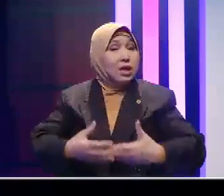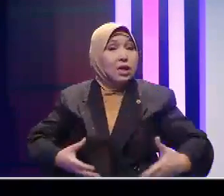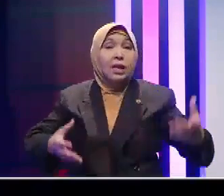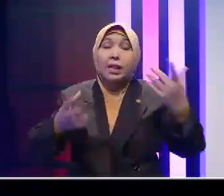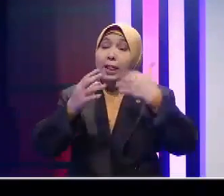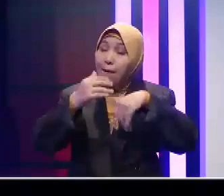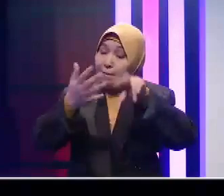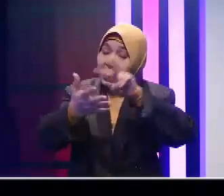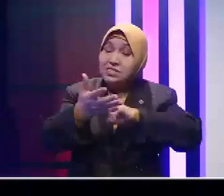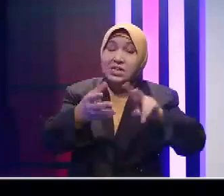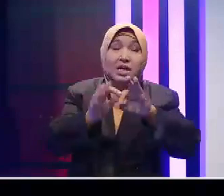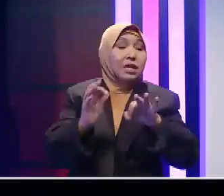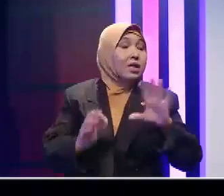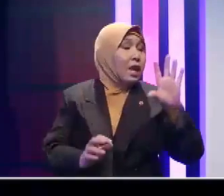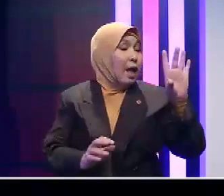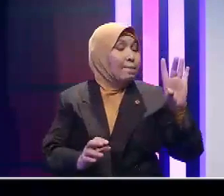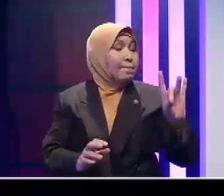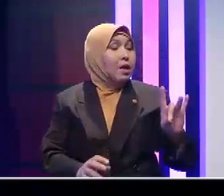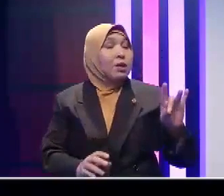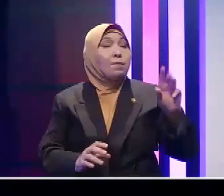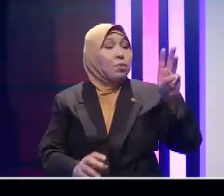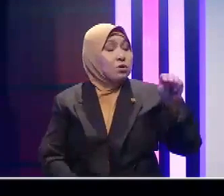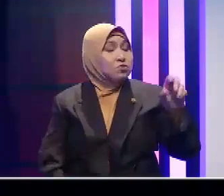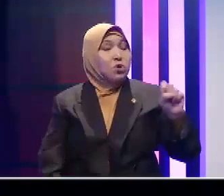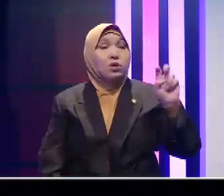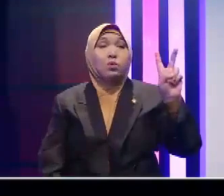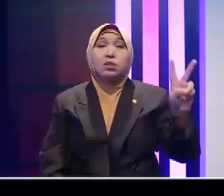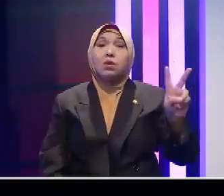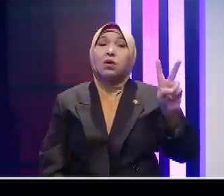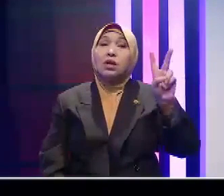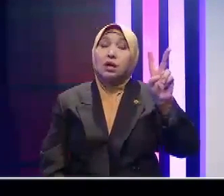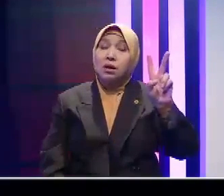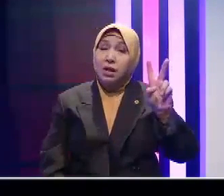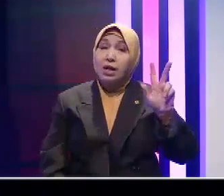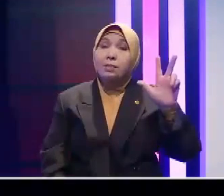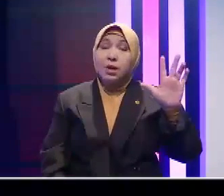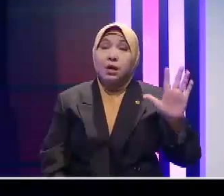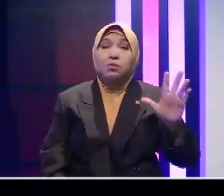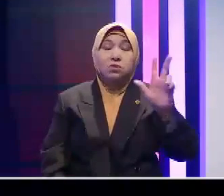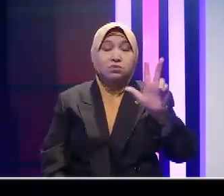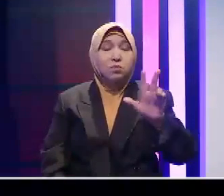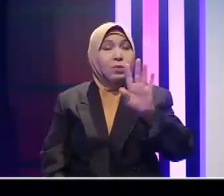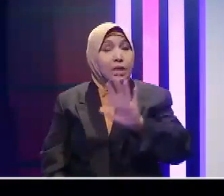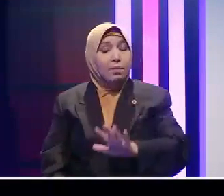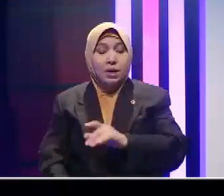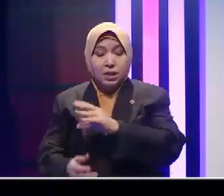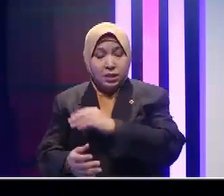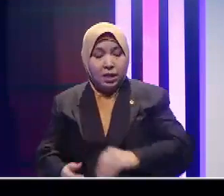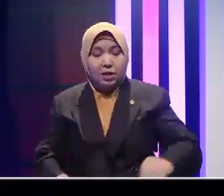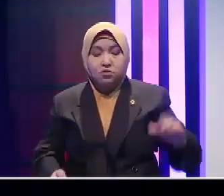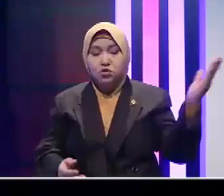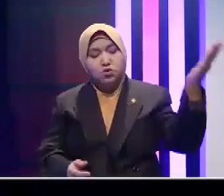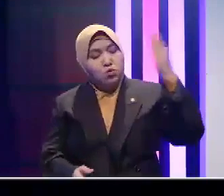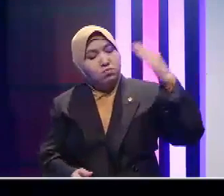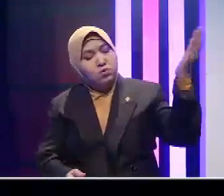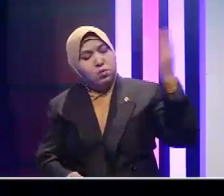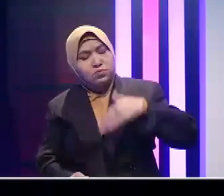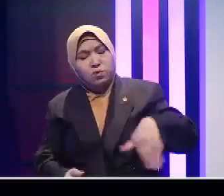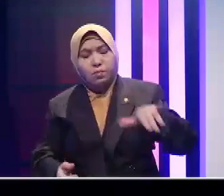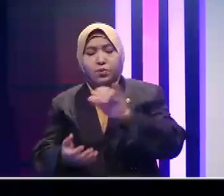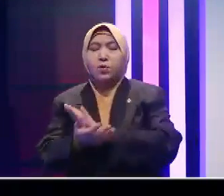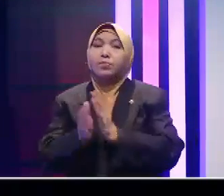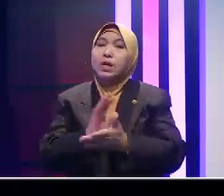yang ke-8, halaman 555 surah Al-Munafiqun. Jom kita baca sama-sama. A'udzu